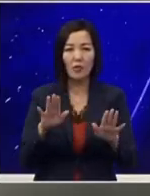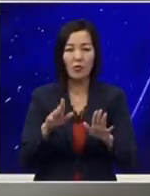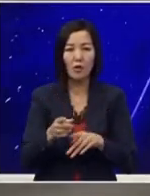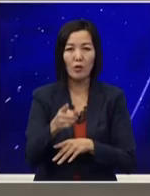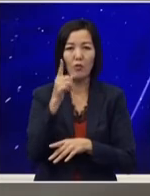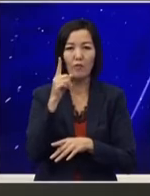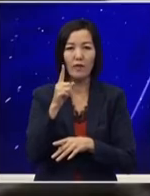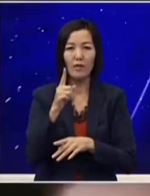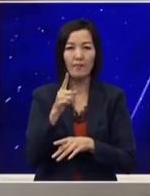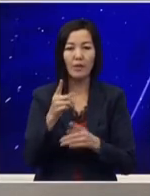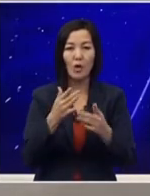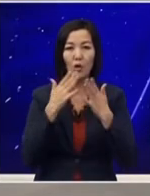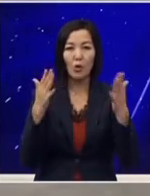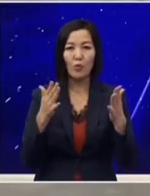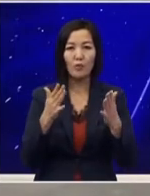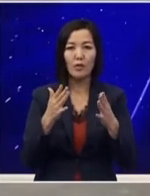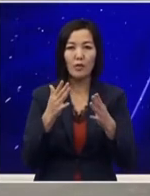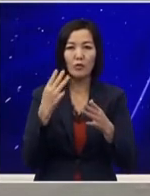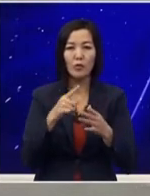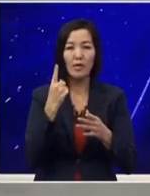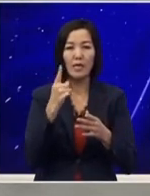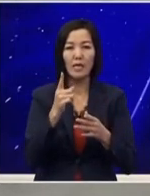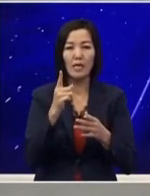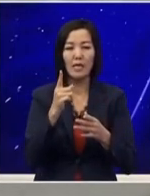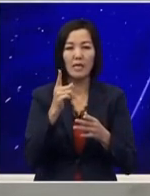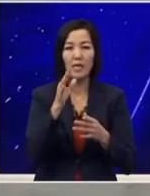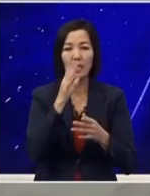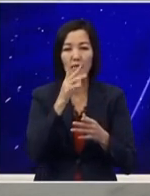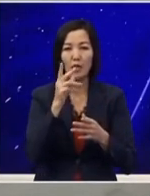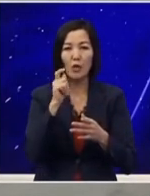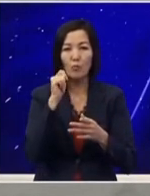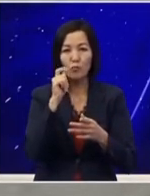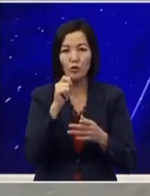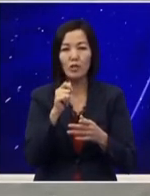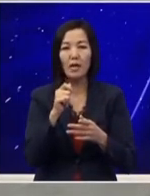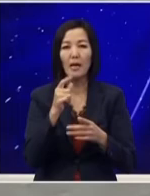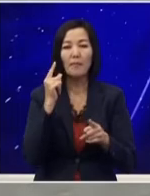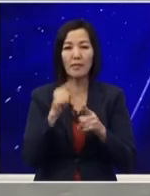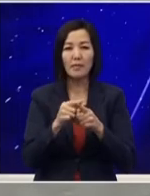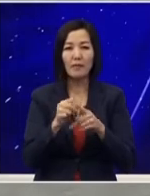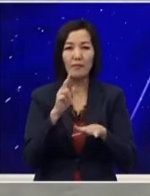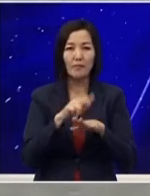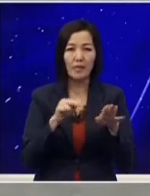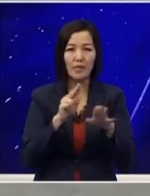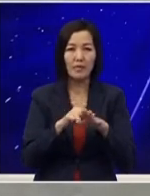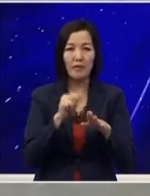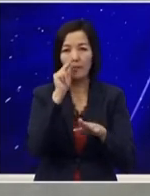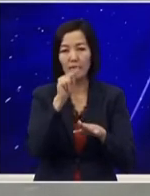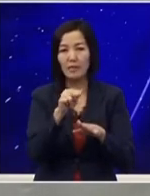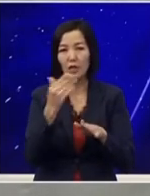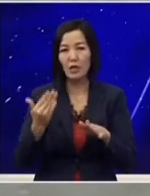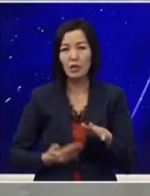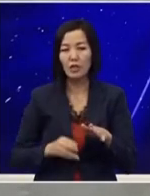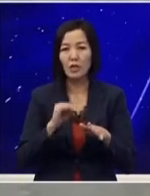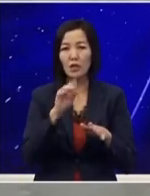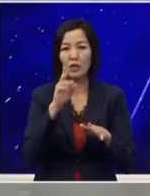рыбы в особо крупном размере задержан 41-летний мужчина. По словам стражи порядка, подозреваемый –